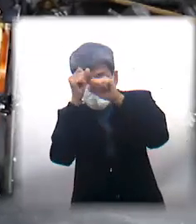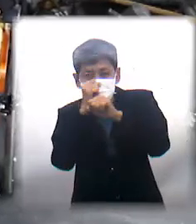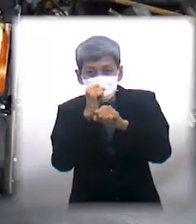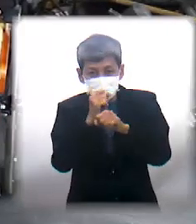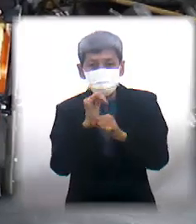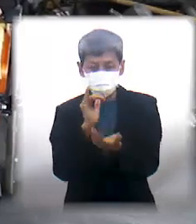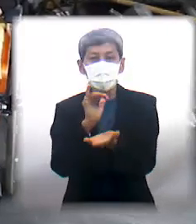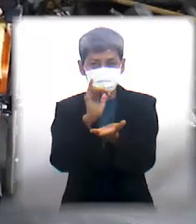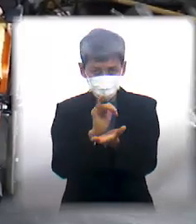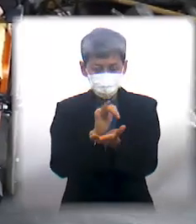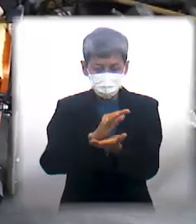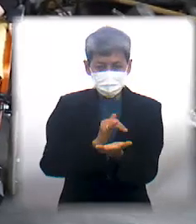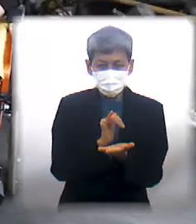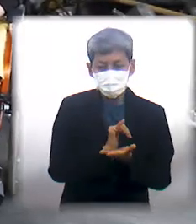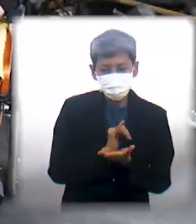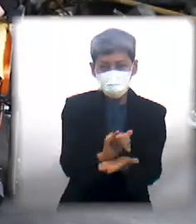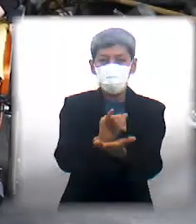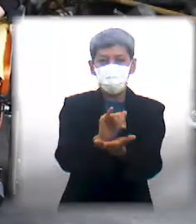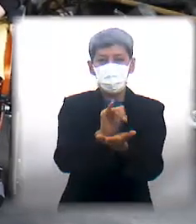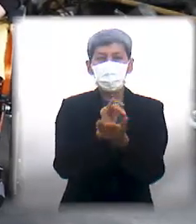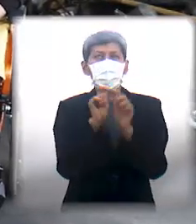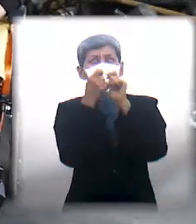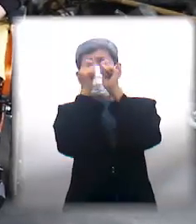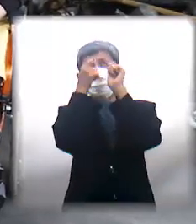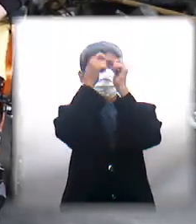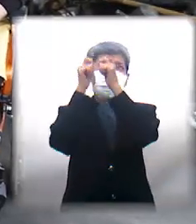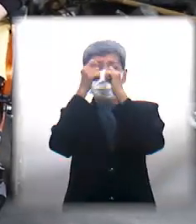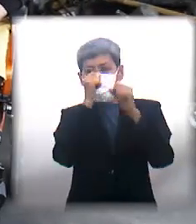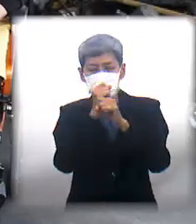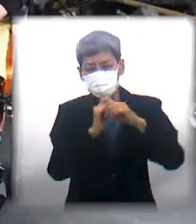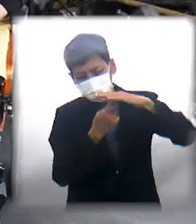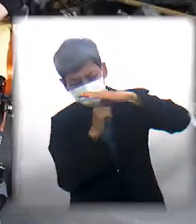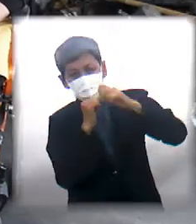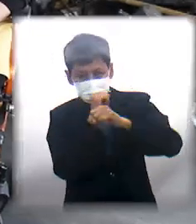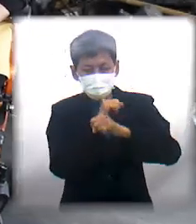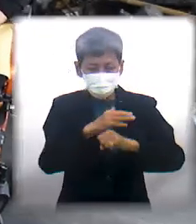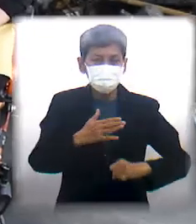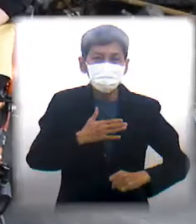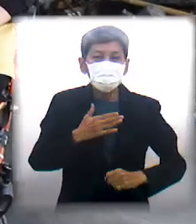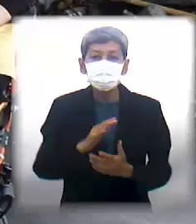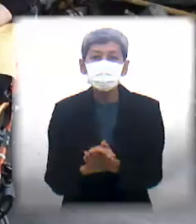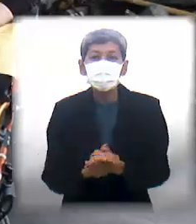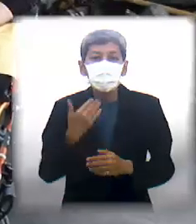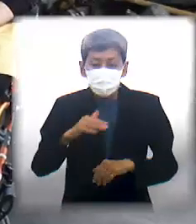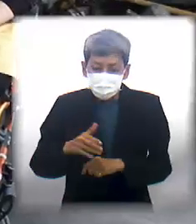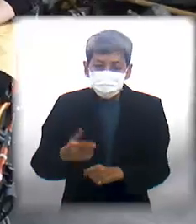มีกระดานนอนแล้วเราก็เข็นตัวเราเข้าไปใต้ท้องรถอะไรเงี้ยครับแต่ก่อนที่แต่ก่อนจะไม่มีตัวยก